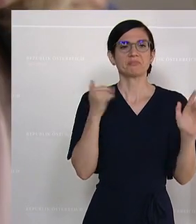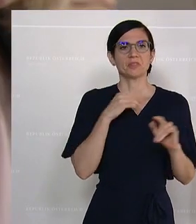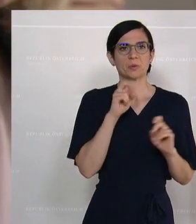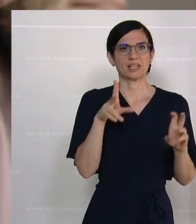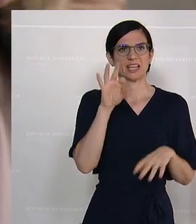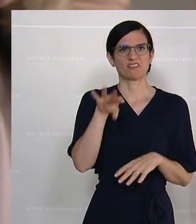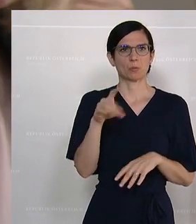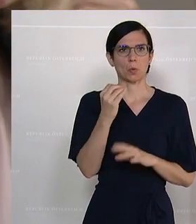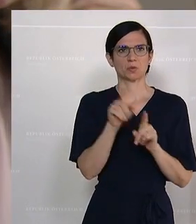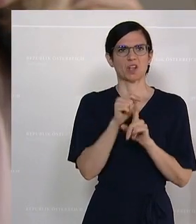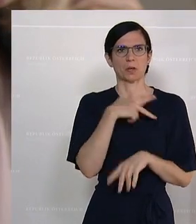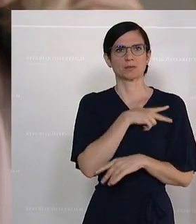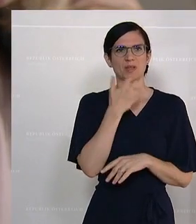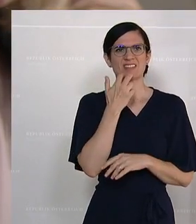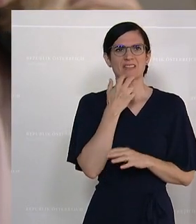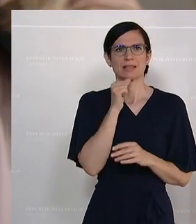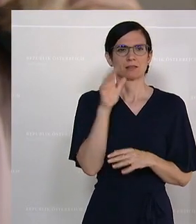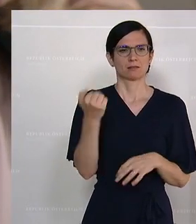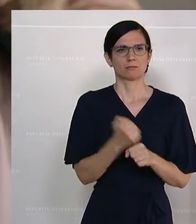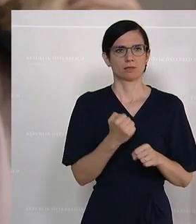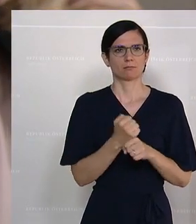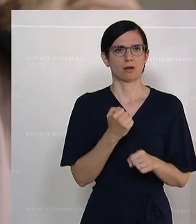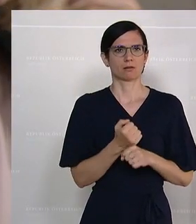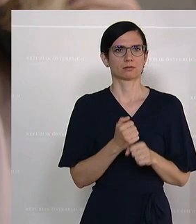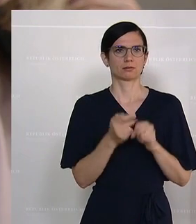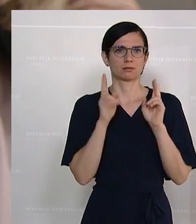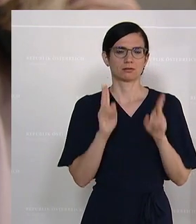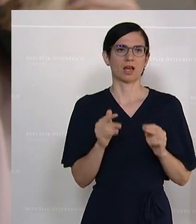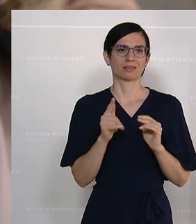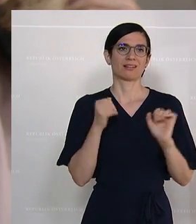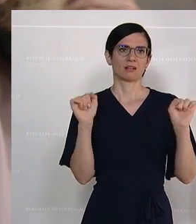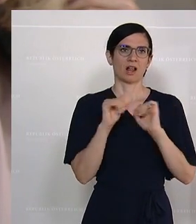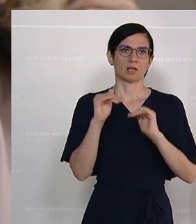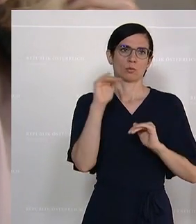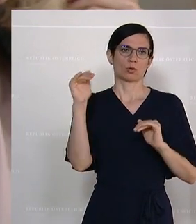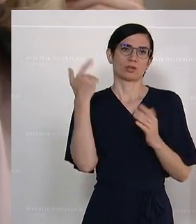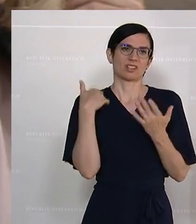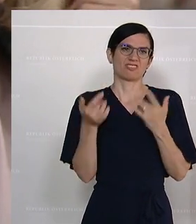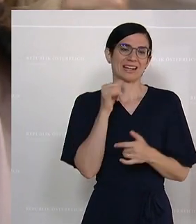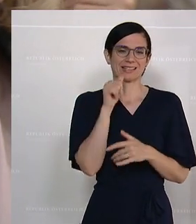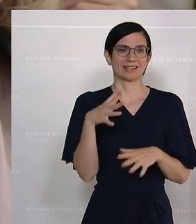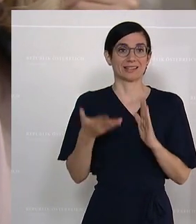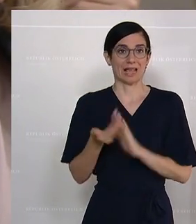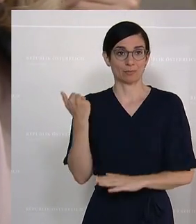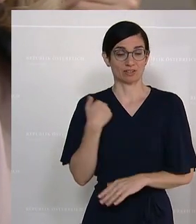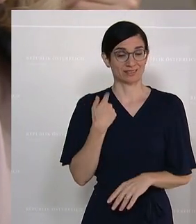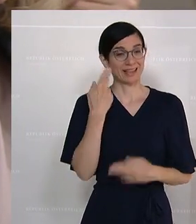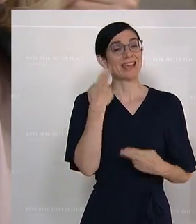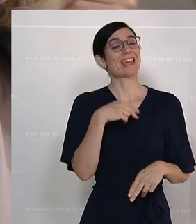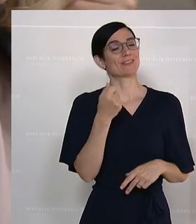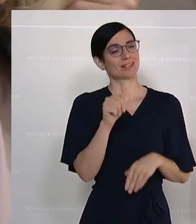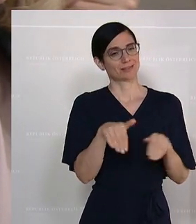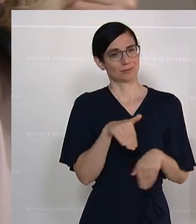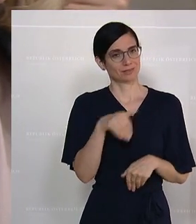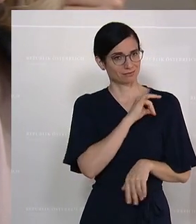freiheitlichen und die spd die wollten doch nicht mitgehen können die kalte progression vielleicht doch nicht abschaffen weil der finanzminister dass mich interessieren wird